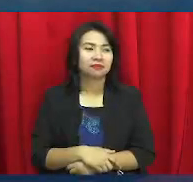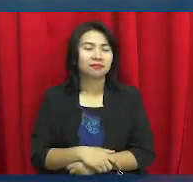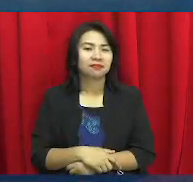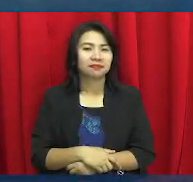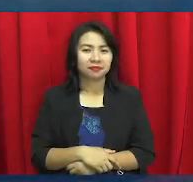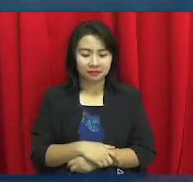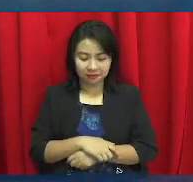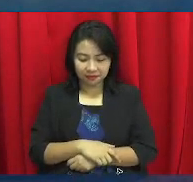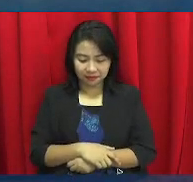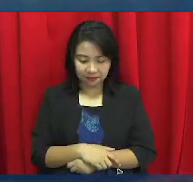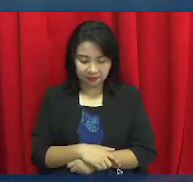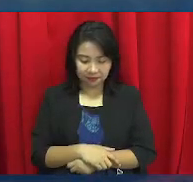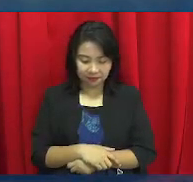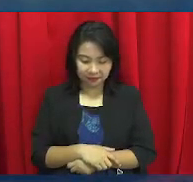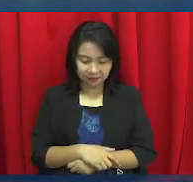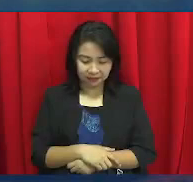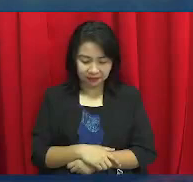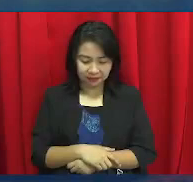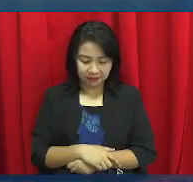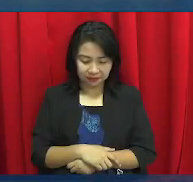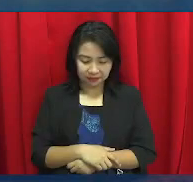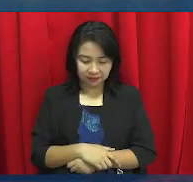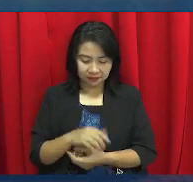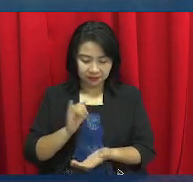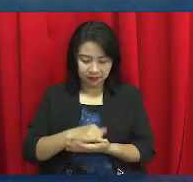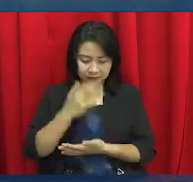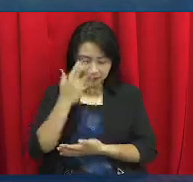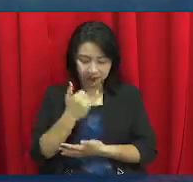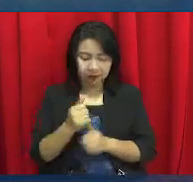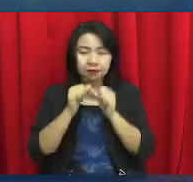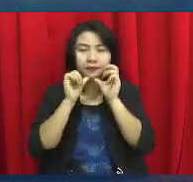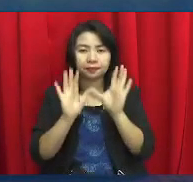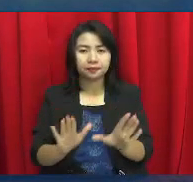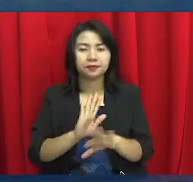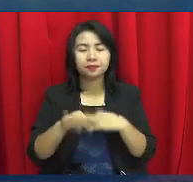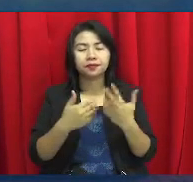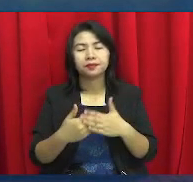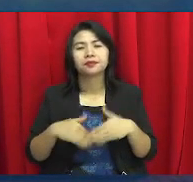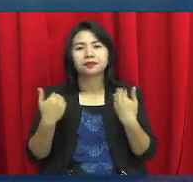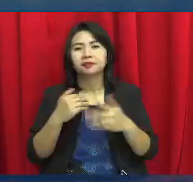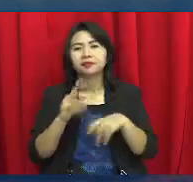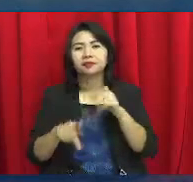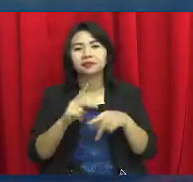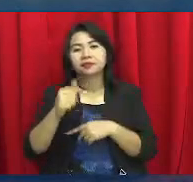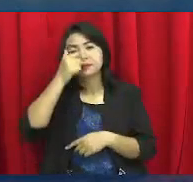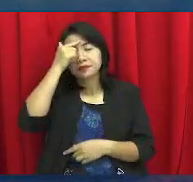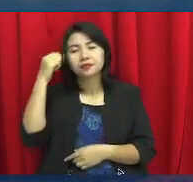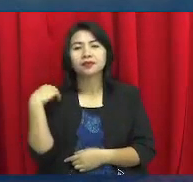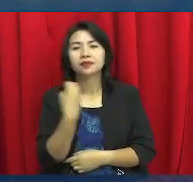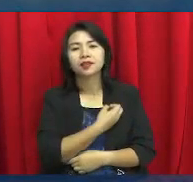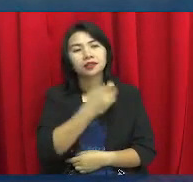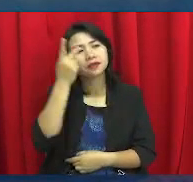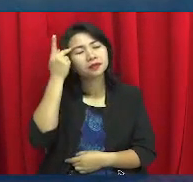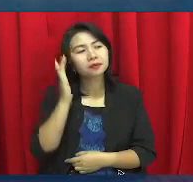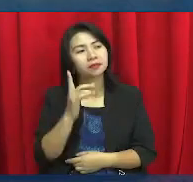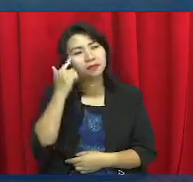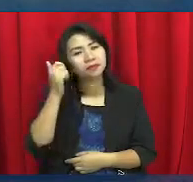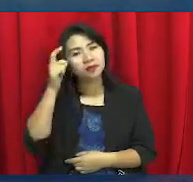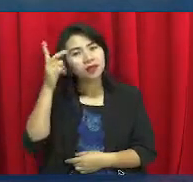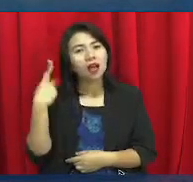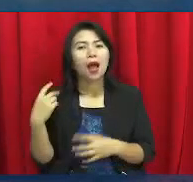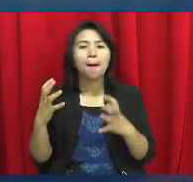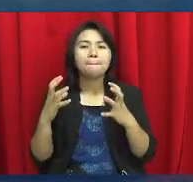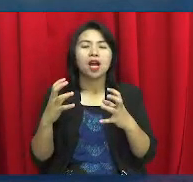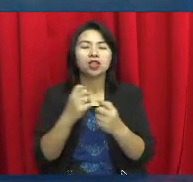kaya mapalad talaga ang mga kabataan ngayon na dahil ang pastor natin ay grabe yung pagmamahal niya sa kabataan,